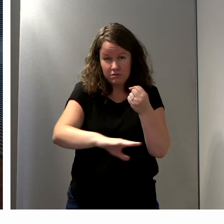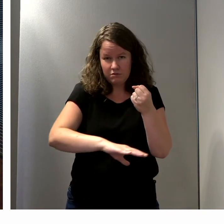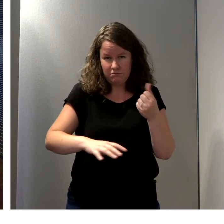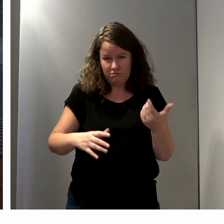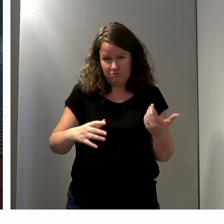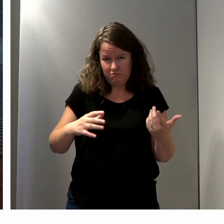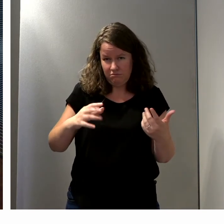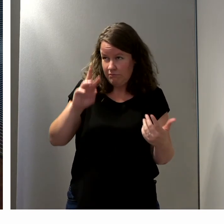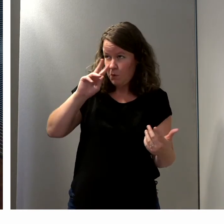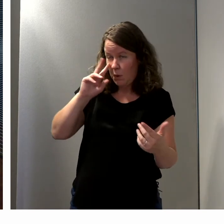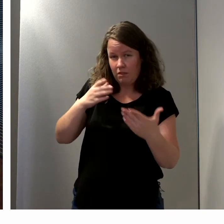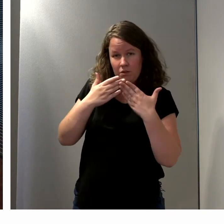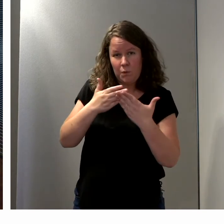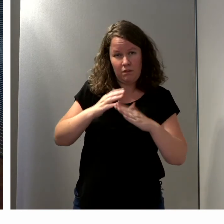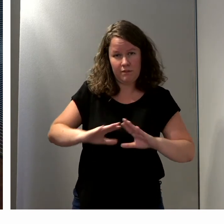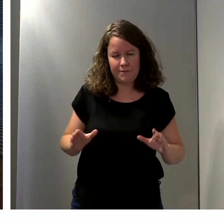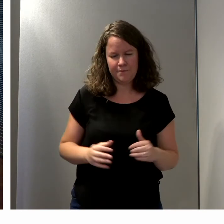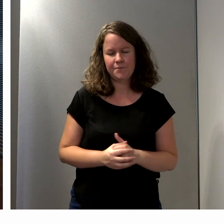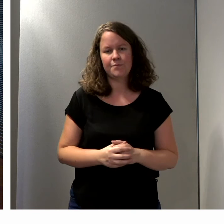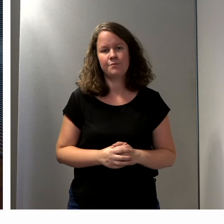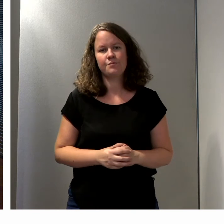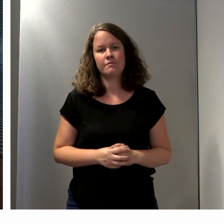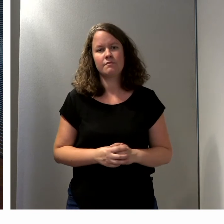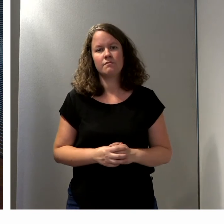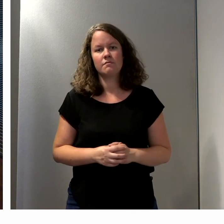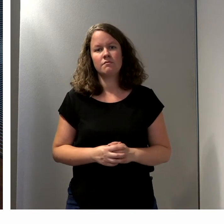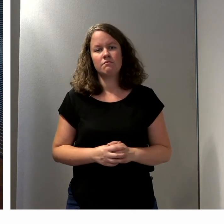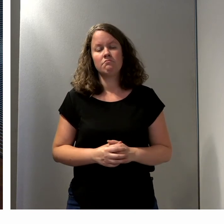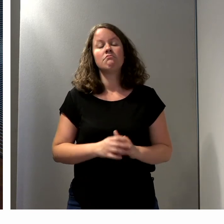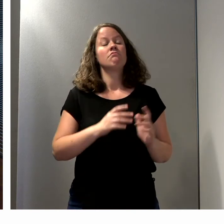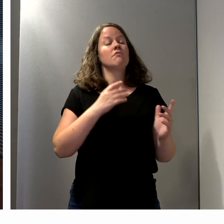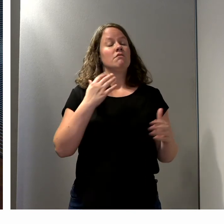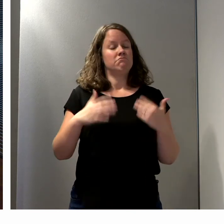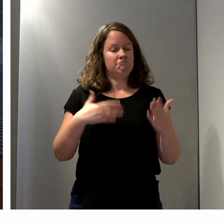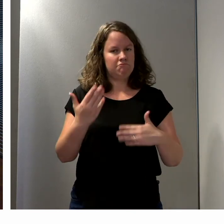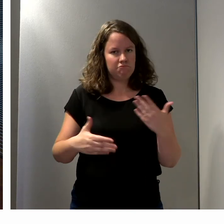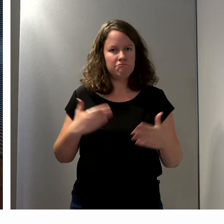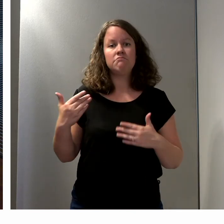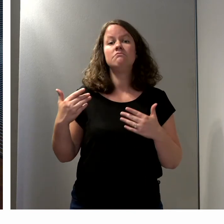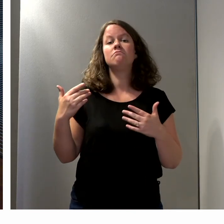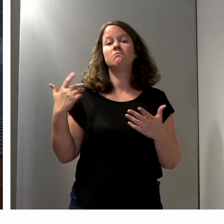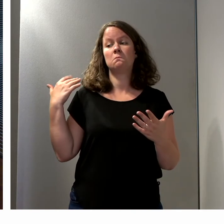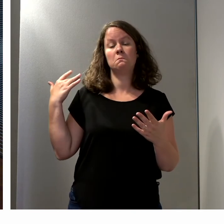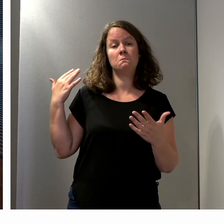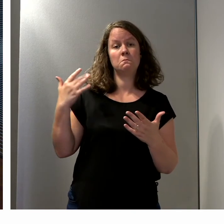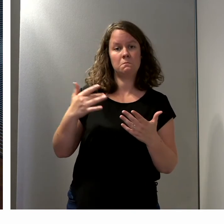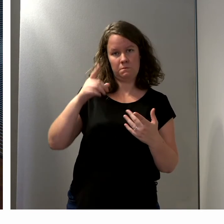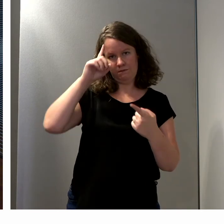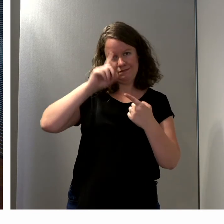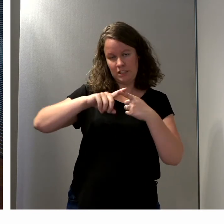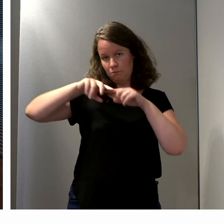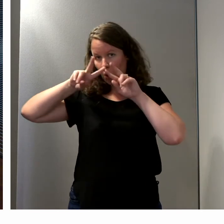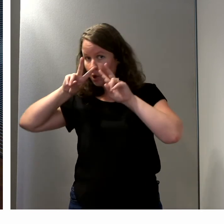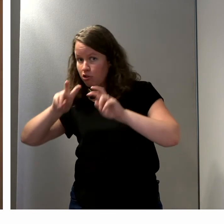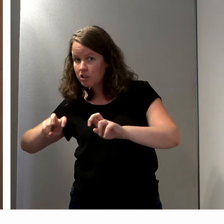population qui n'est pas en situation de handicap. Depuis 2017, les sujets de